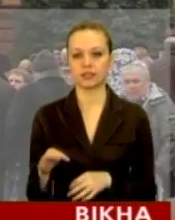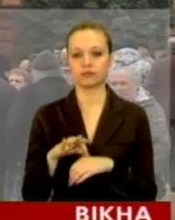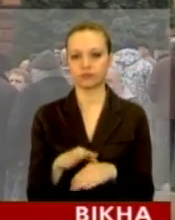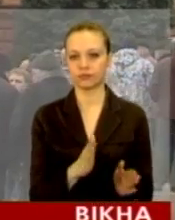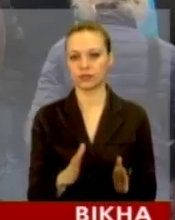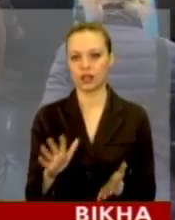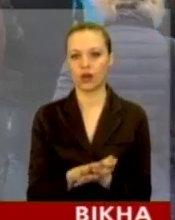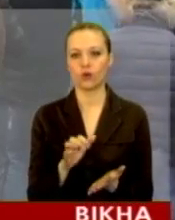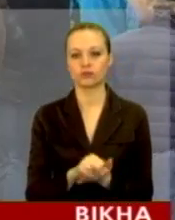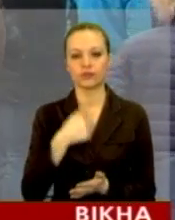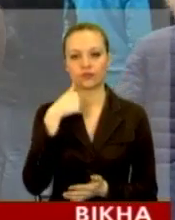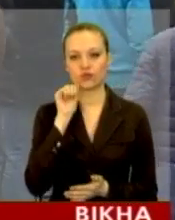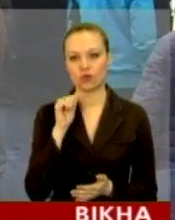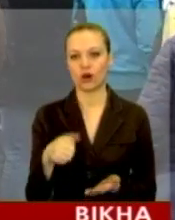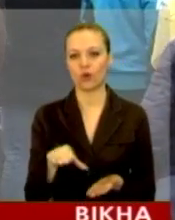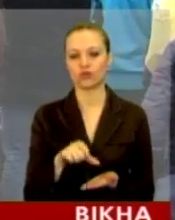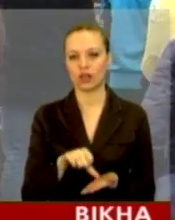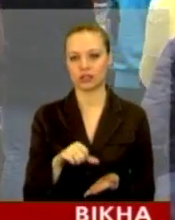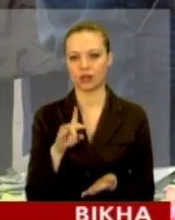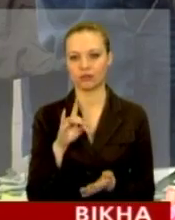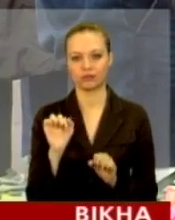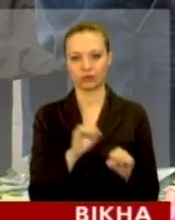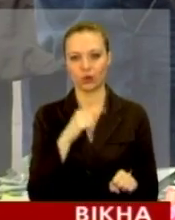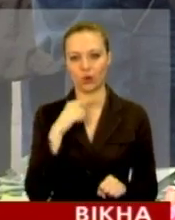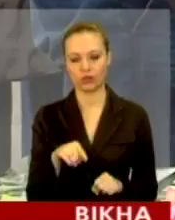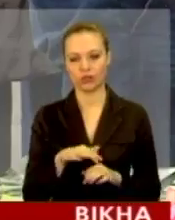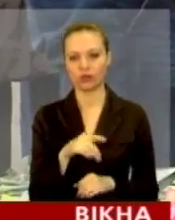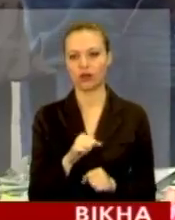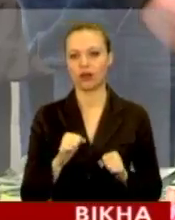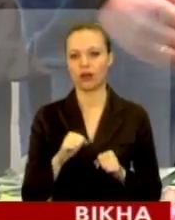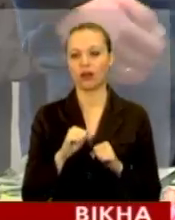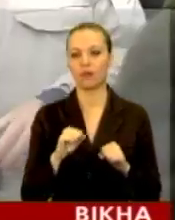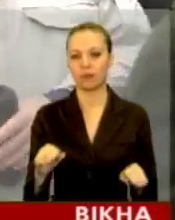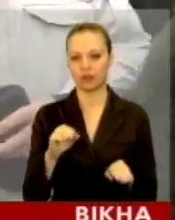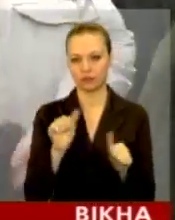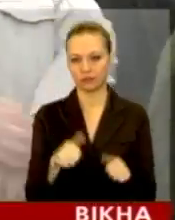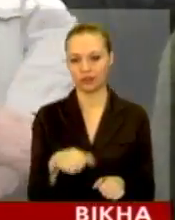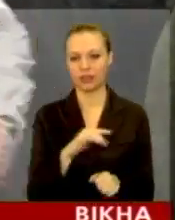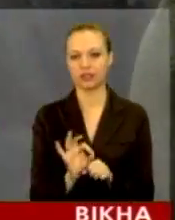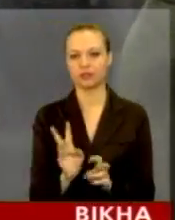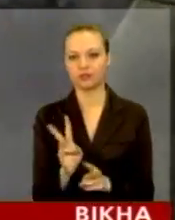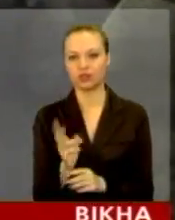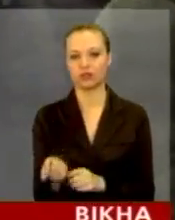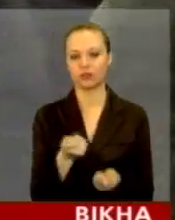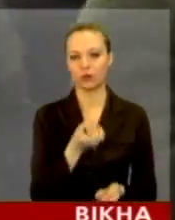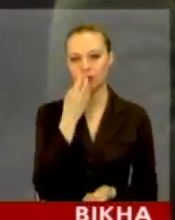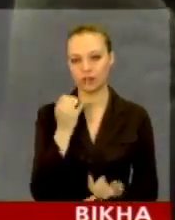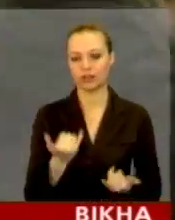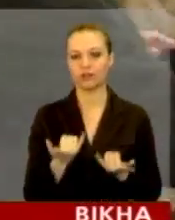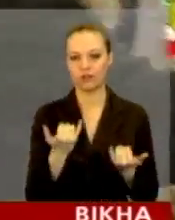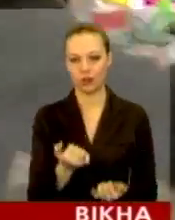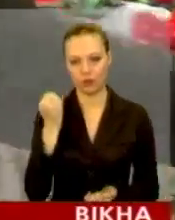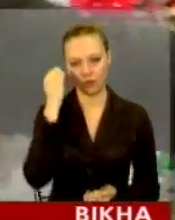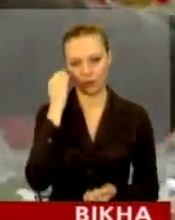ладу розгромлений учора учасниками проросійського мітингу меморіал героям Майдану. Запалюють свічки, приносять квіти та